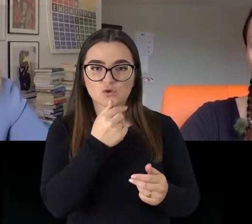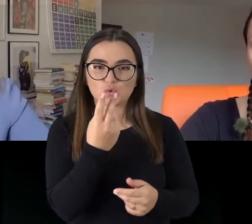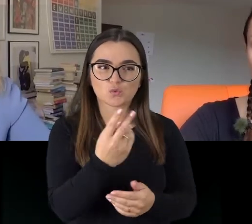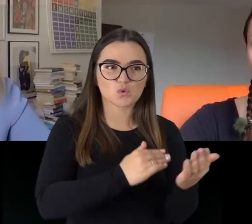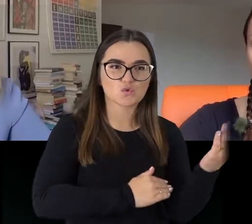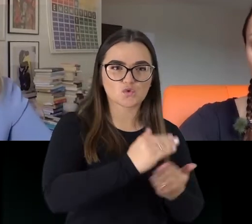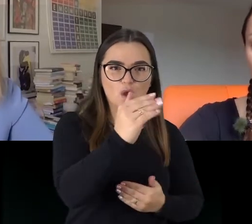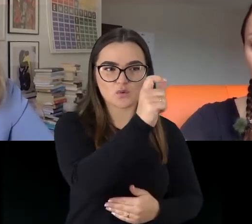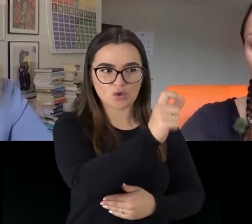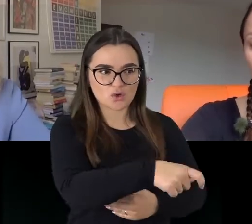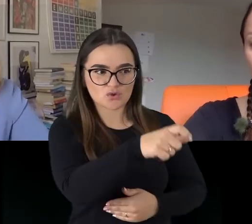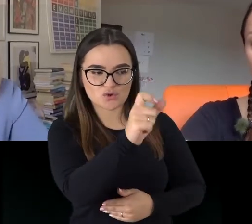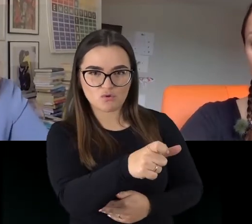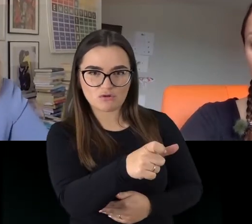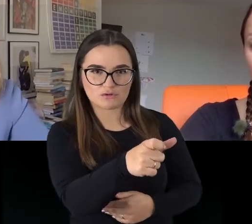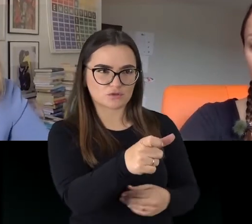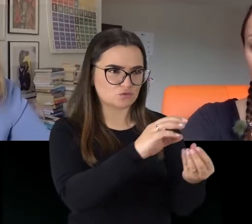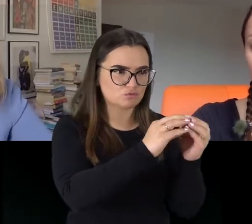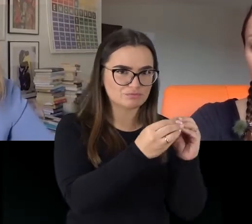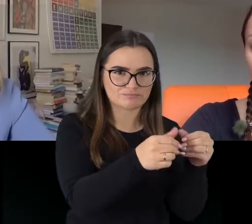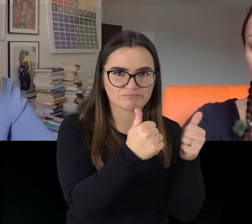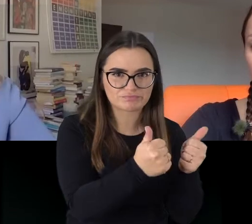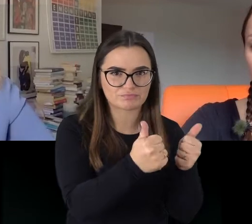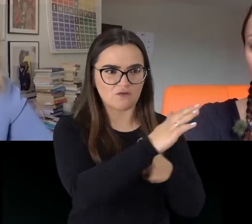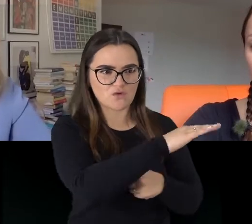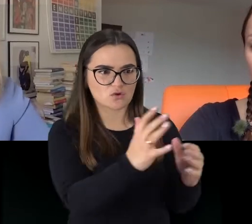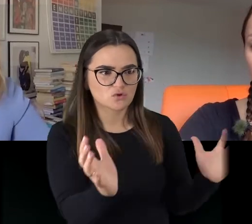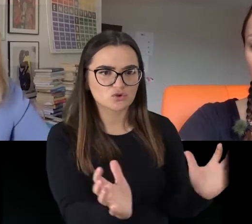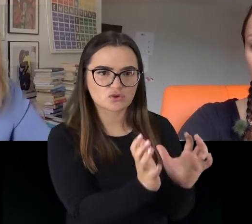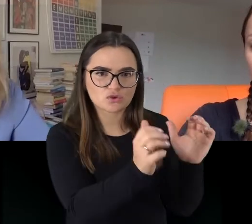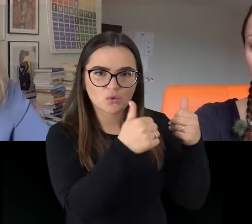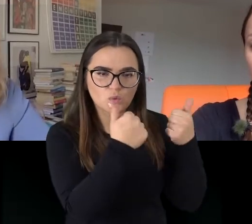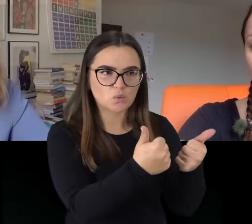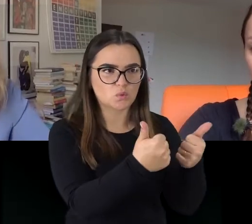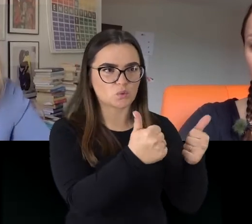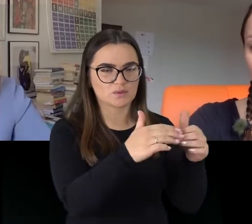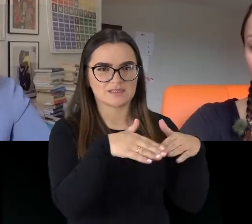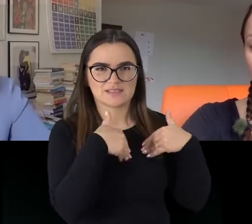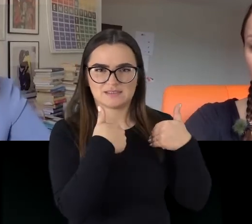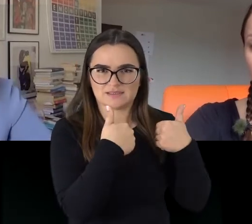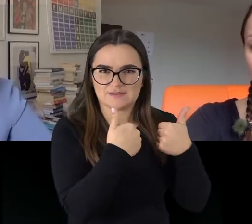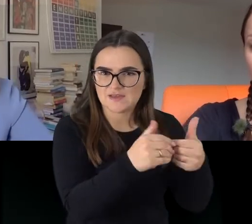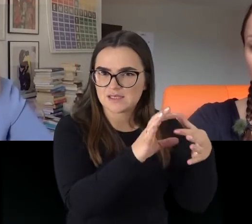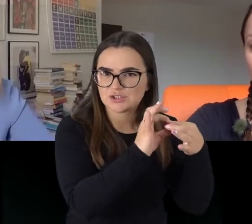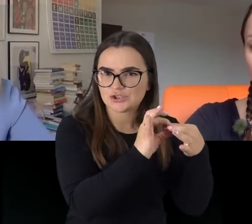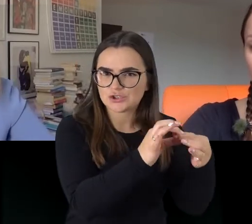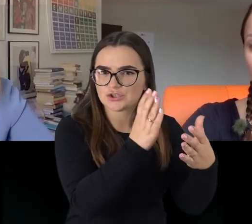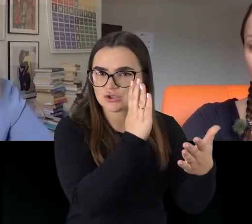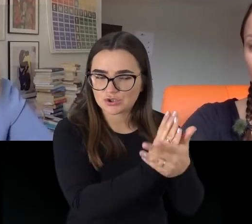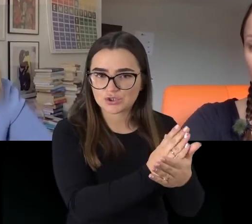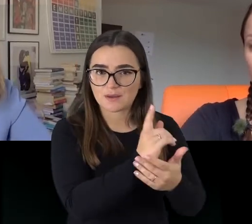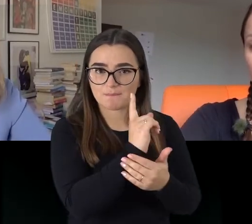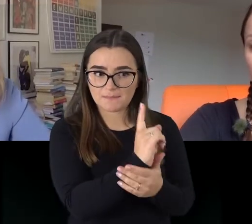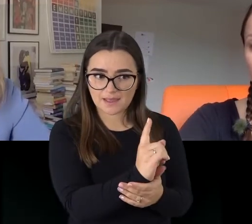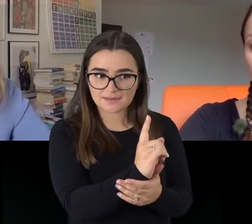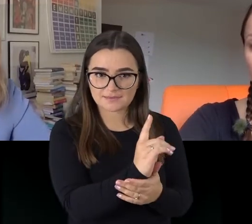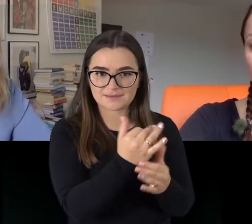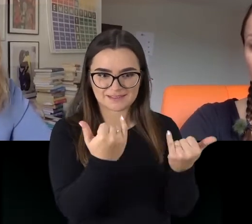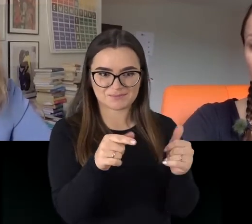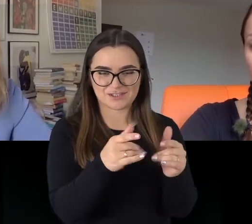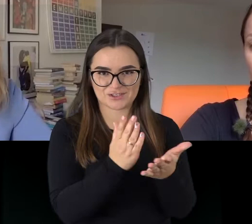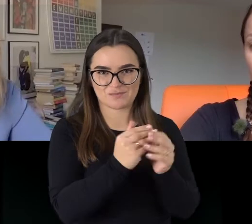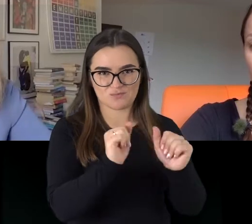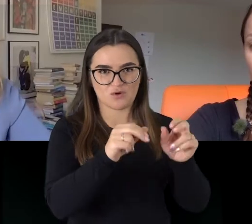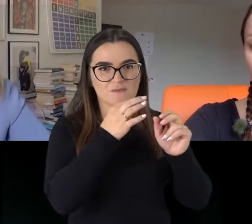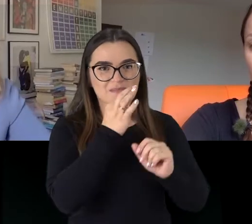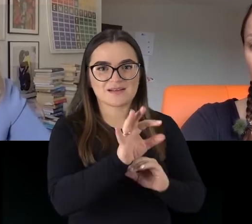tikrai puikiai sutaria, gerai augina vaikus, jų santykis yra sveikas ir saugus, vis dėlto teks sakyti, kad iš šiuo metu yra probleminė